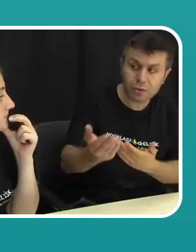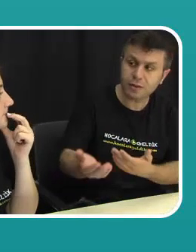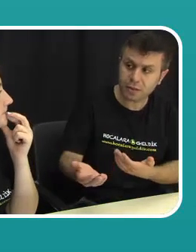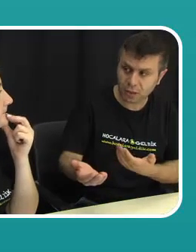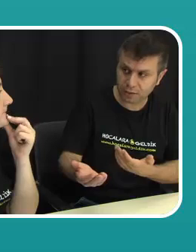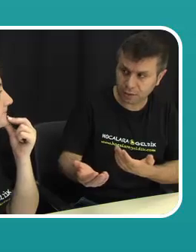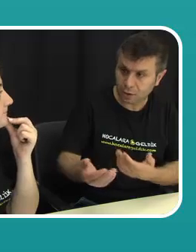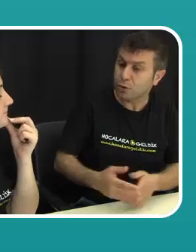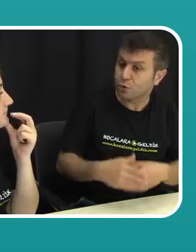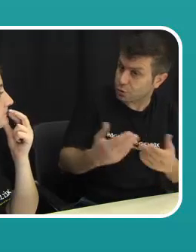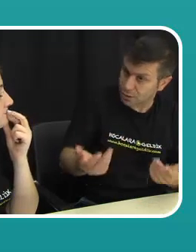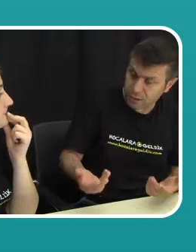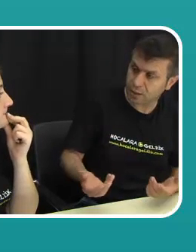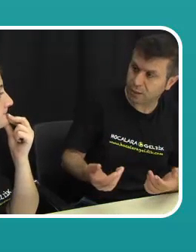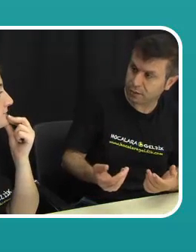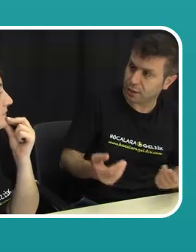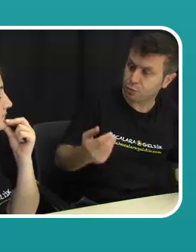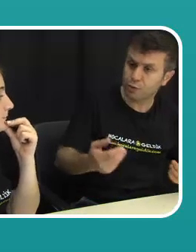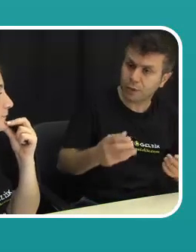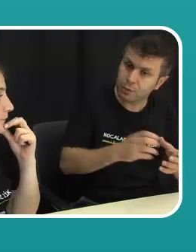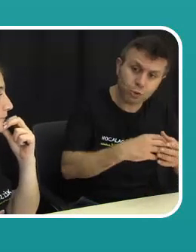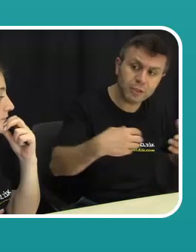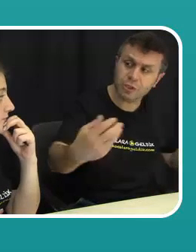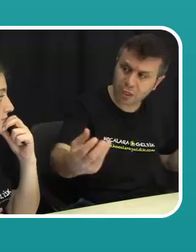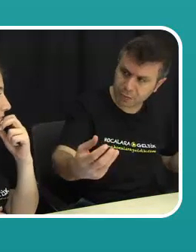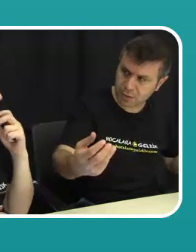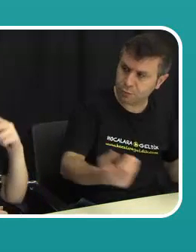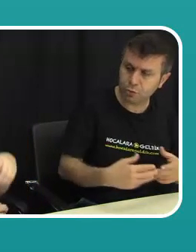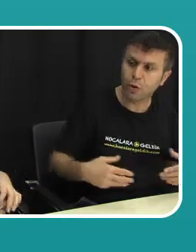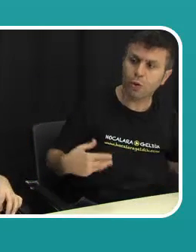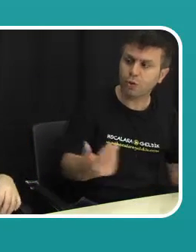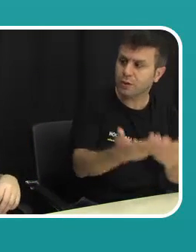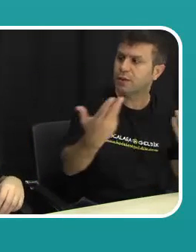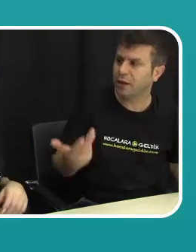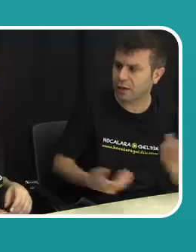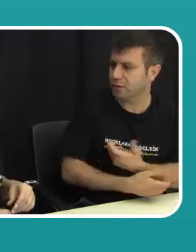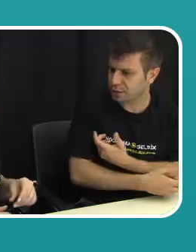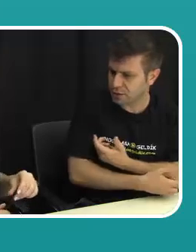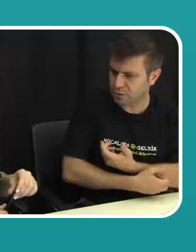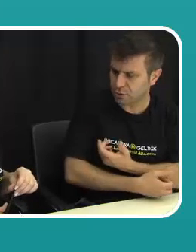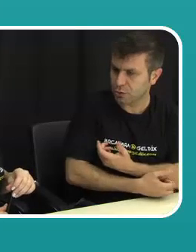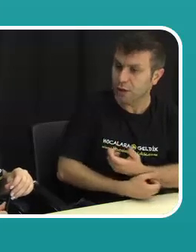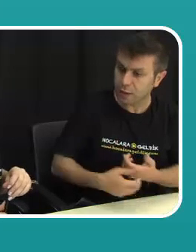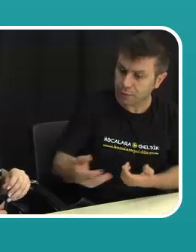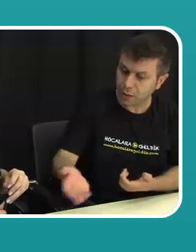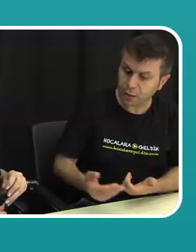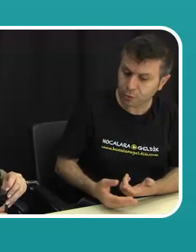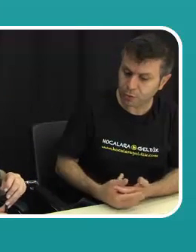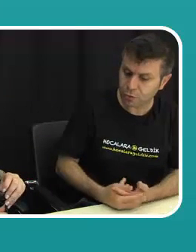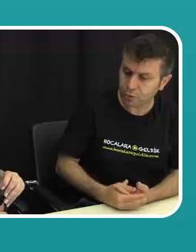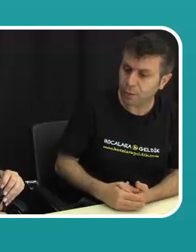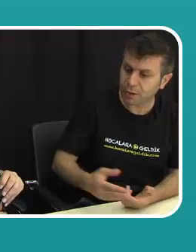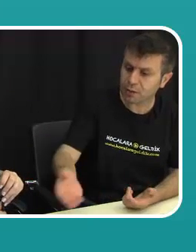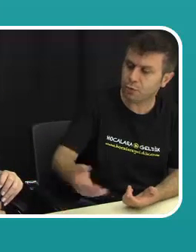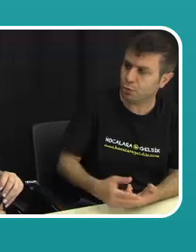de K duygusal zeka var sosyal zeka var Yani bu çocuk Belki de çok girişken birisi bunu o noktada değerlendirmelisin diyor ya da bir tarih